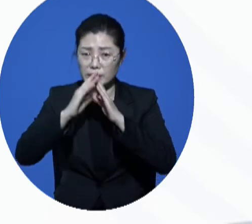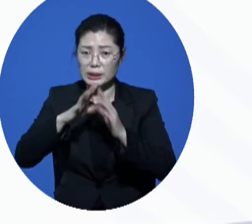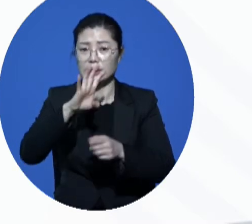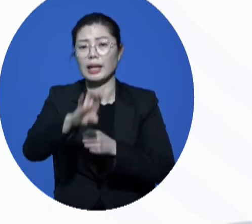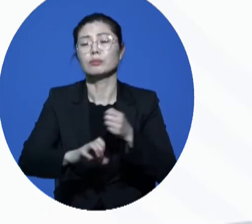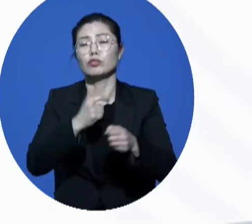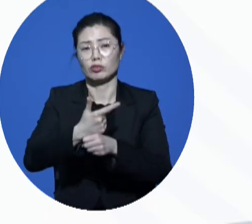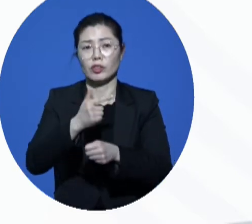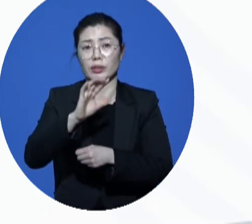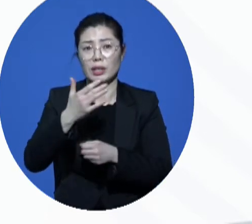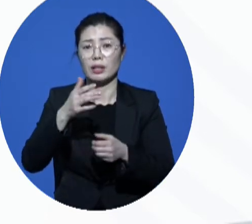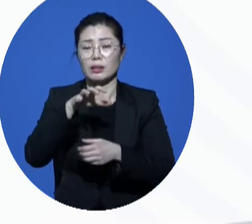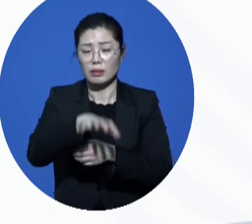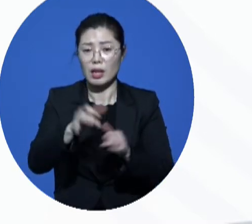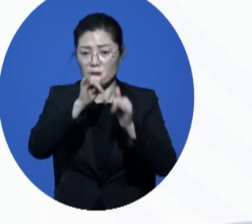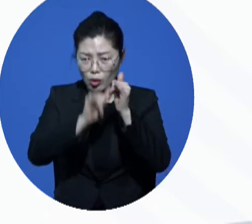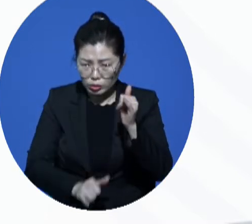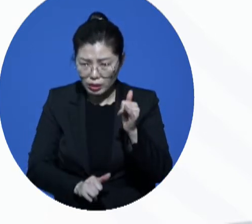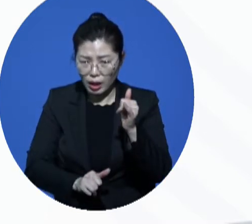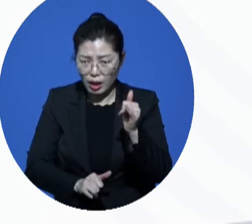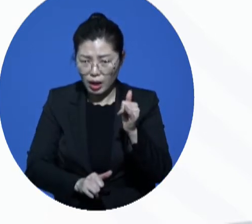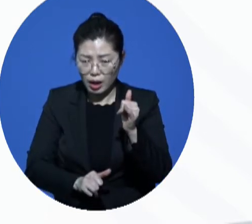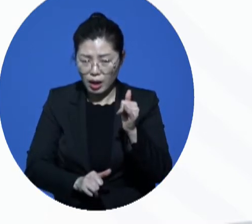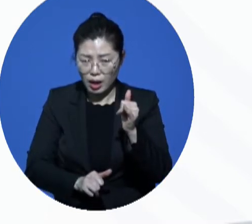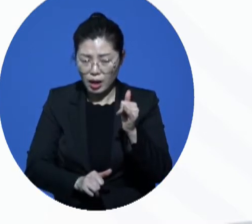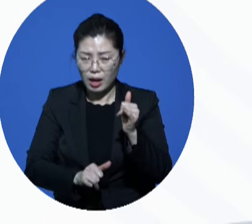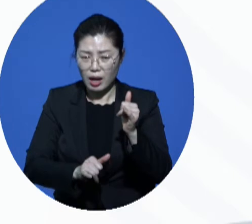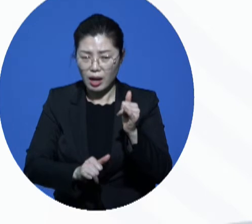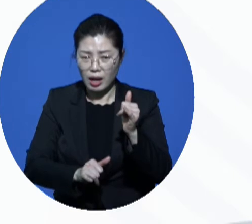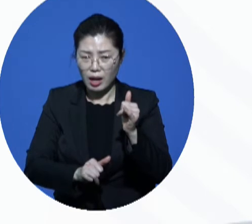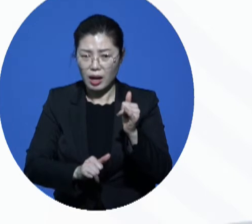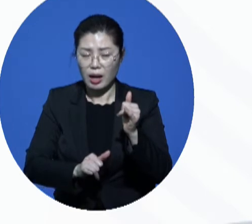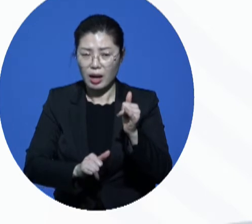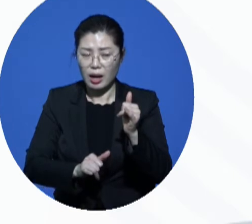보호의 역사가 아니라 인권 침해의 역사를